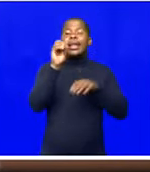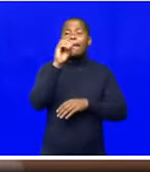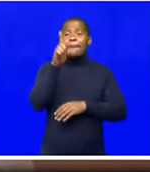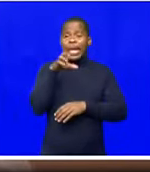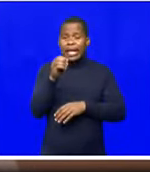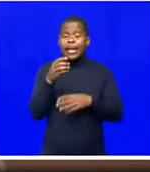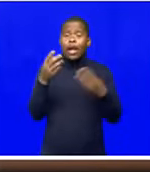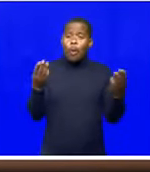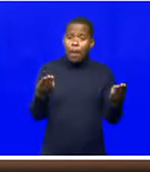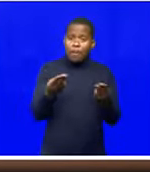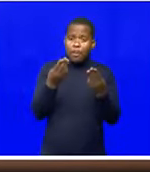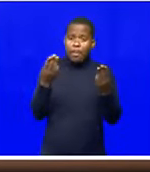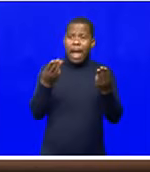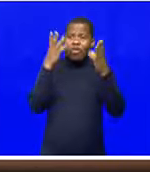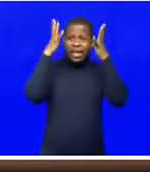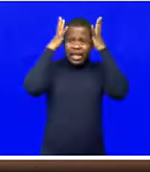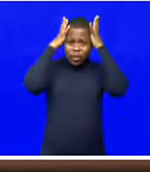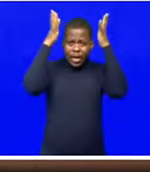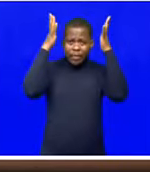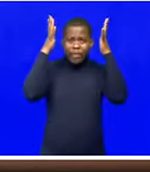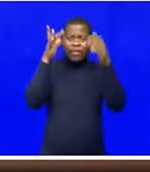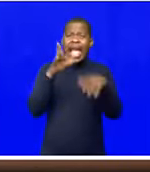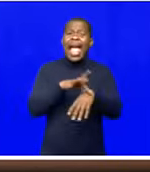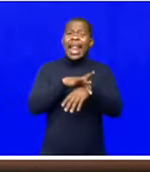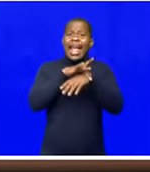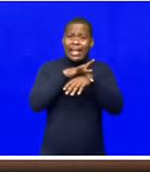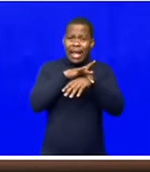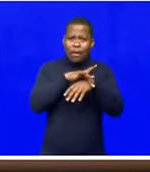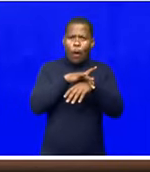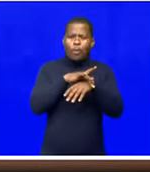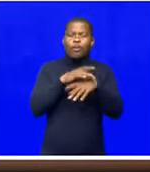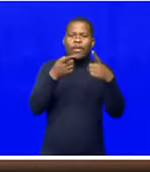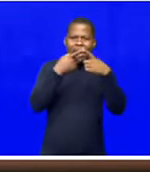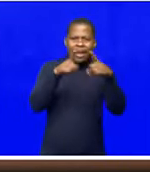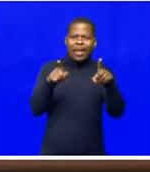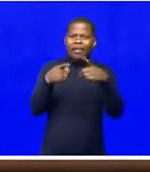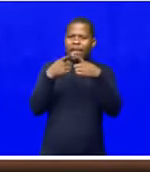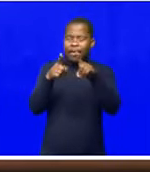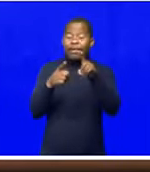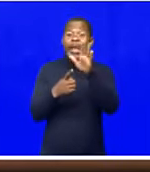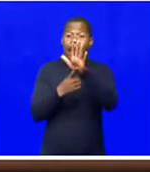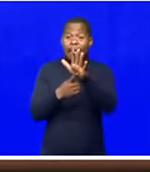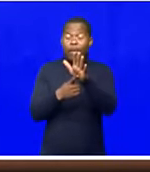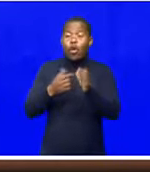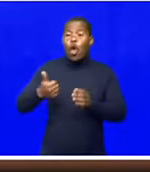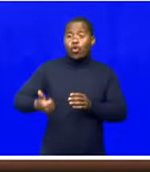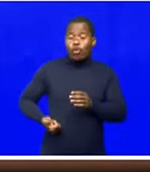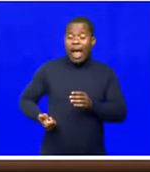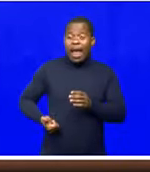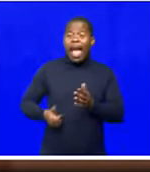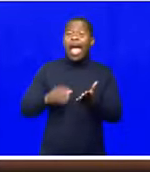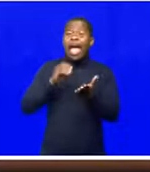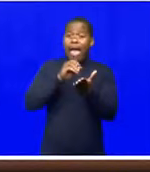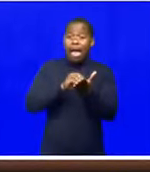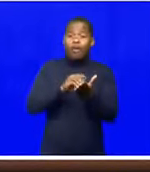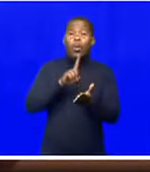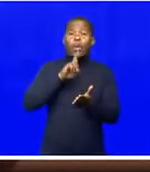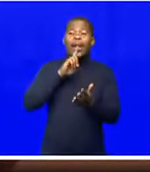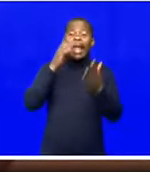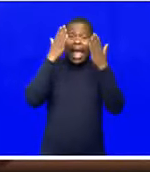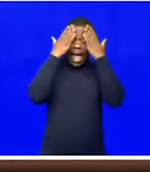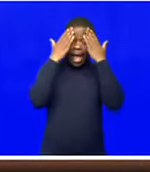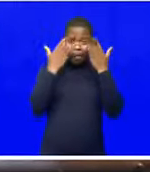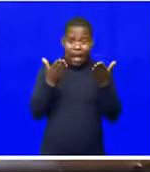80% of the people, they are unaware that they actually have an NCD, including diabetes. Jason Martin Longmundu Lomusha